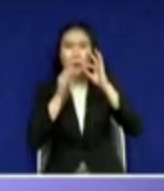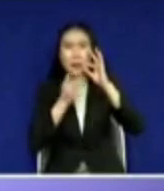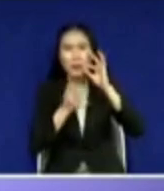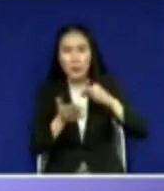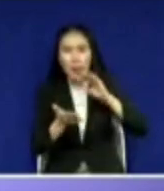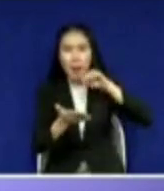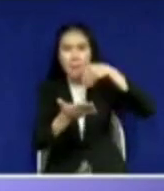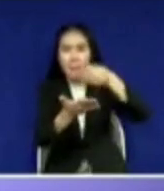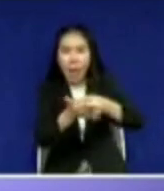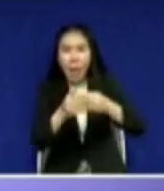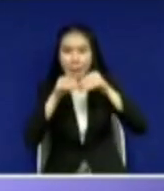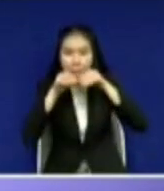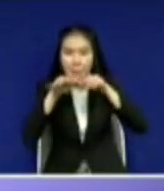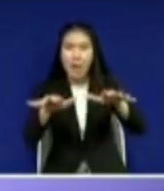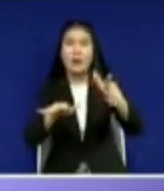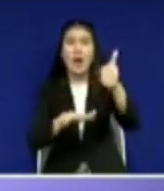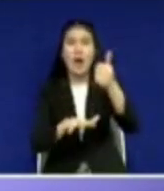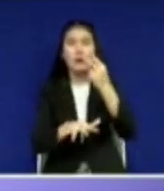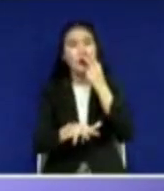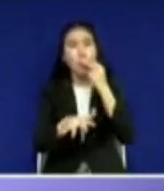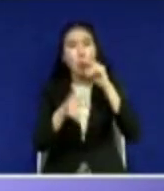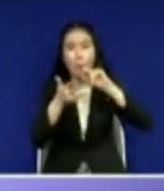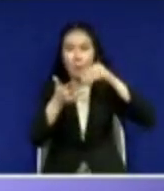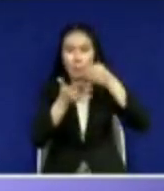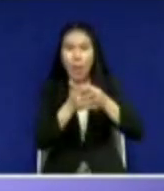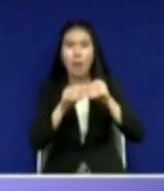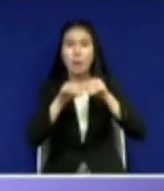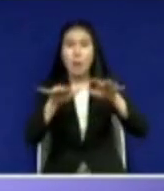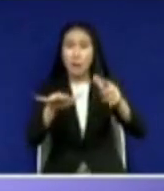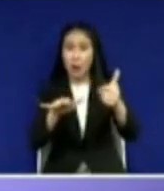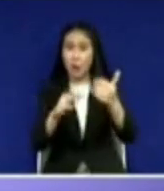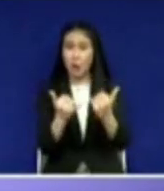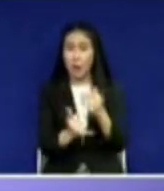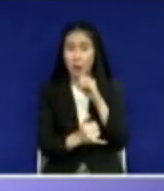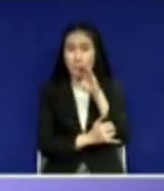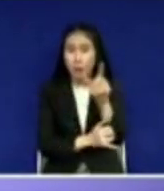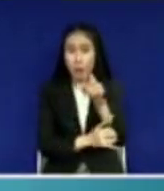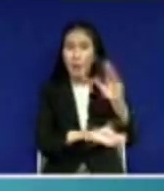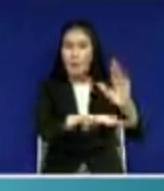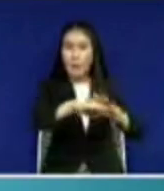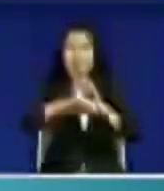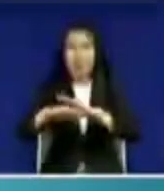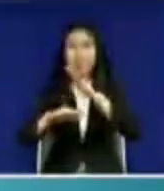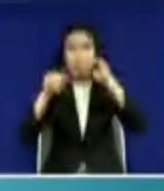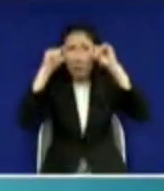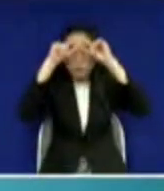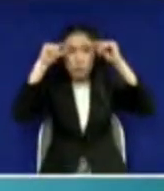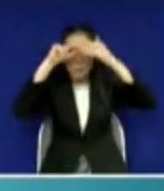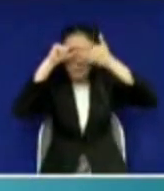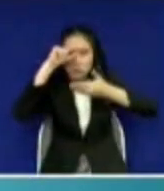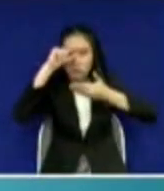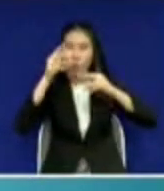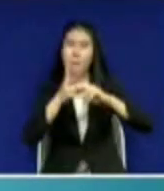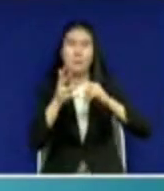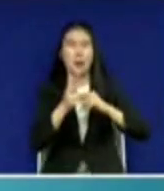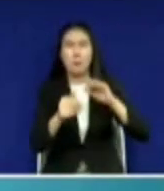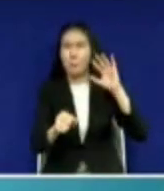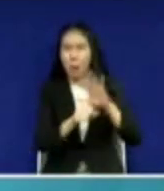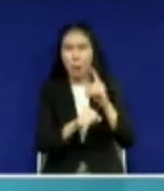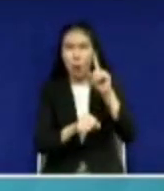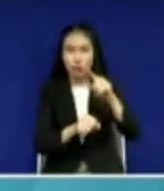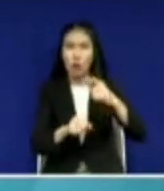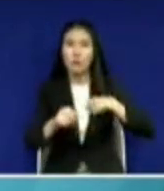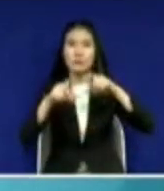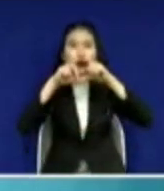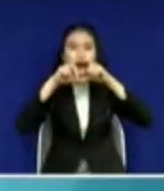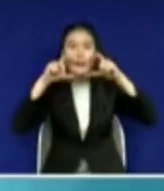งสามารถแพร่กระจายออกไปได้เพราะฉะนั้นก็เป็นคำตอบค่ะว่าการสวมเฟซชิลด์อย่างเดียวนั้นไม่เพียงพอต้องสวมหน้ากาก